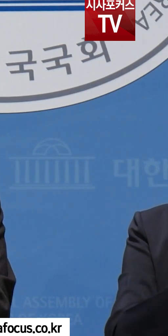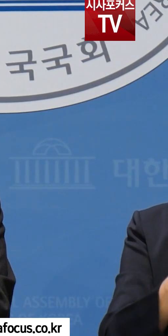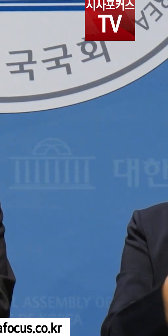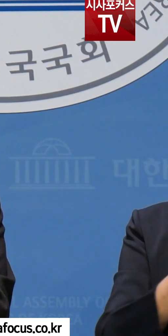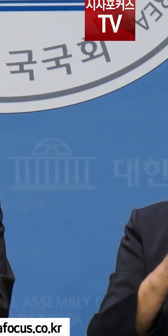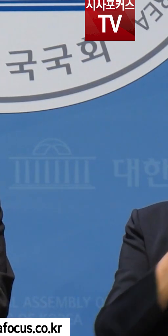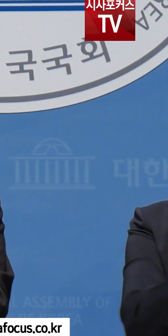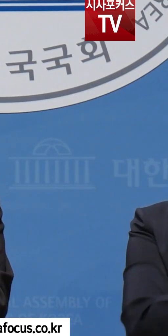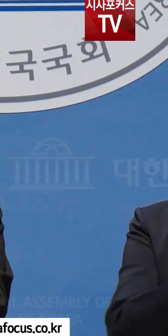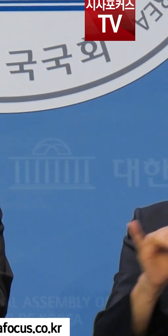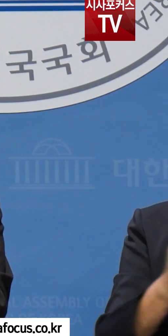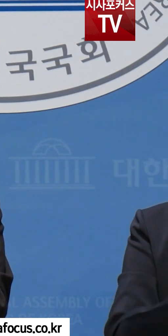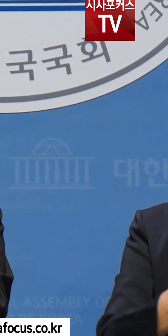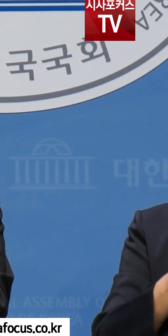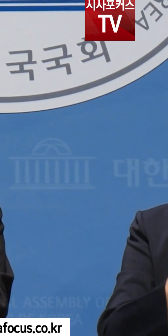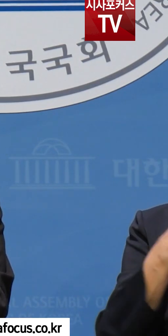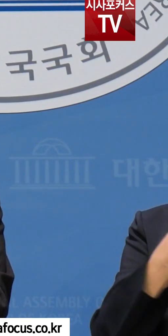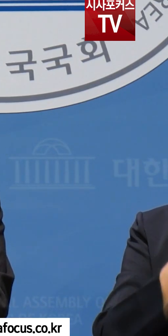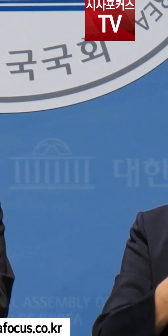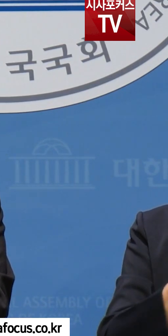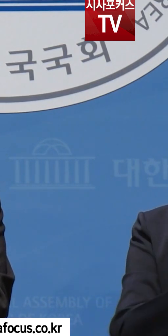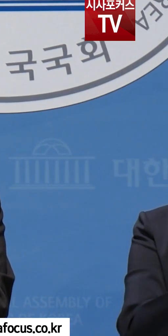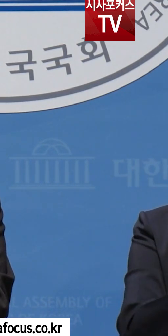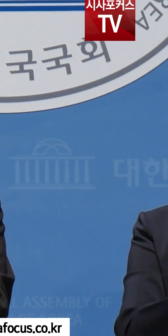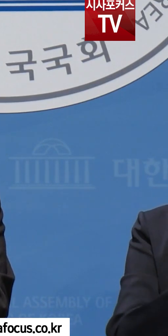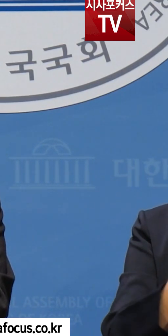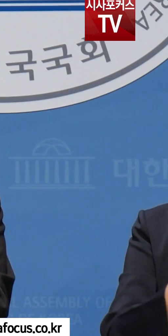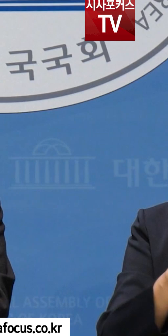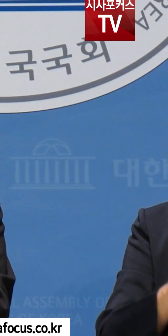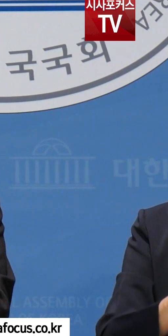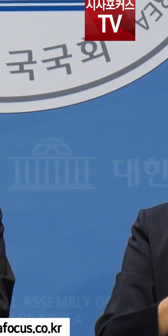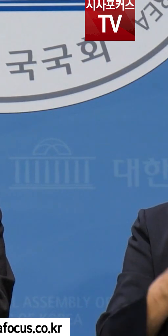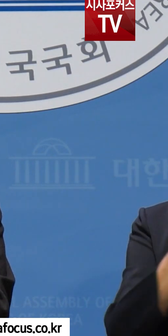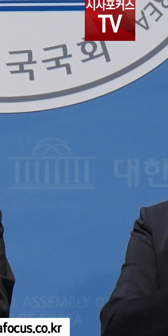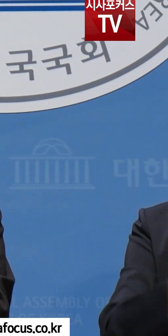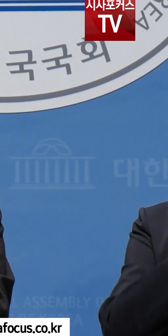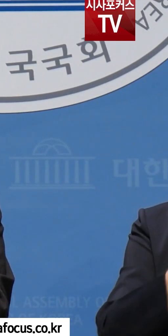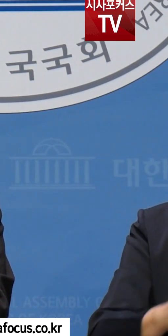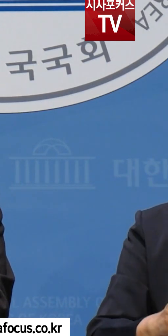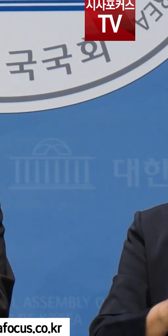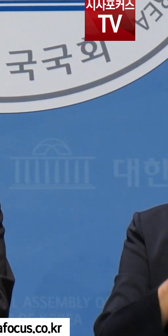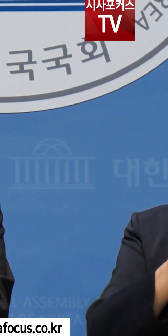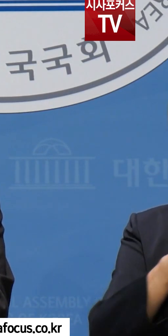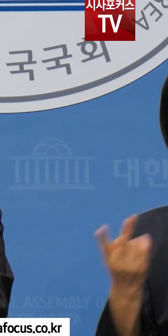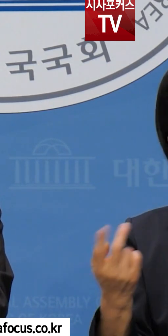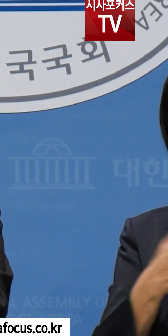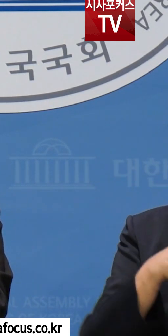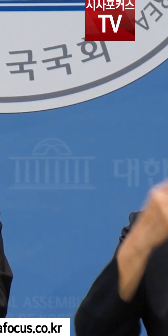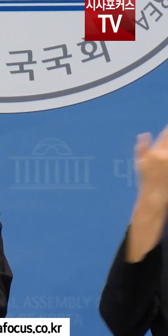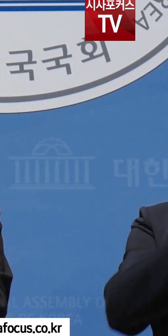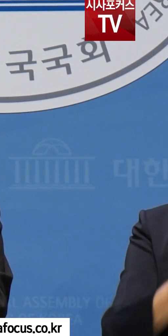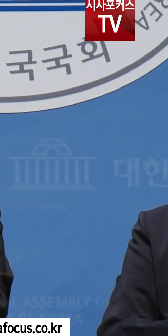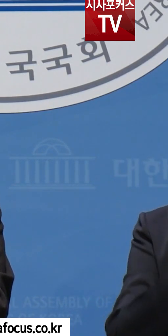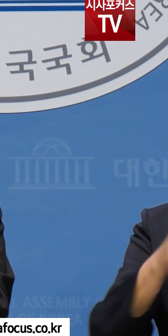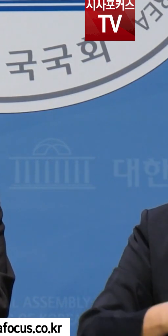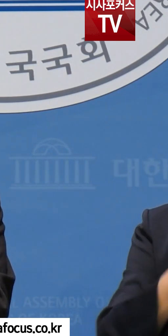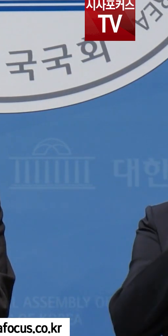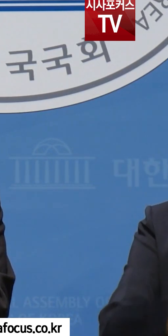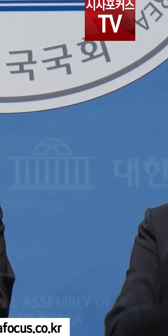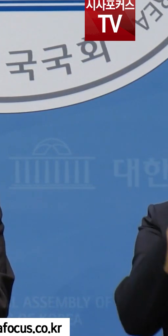인건비 처우 개선, 고용안정 장려금, 정규직 전환 지원 등의 정책 사업이 필요합니다. 윤석열